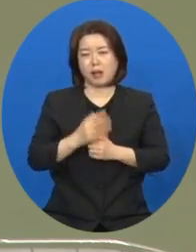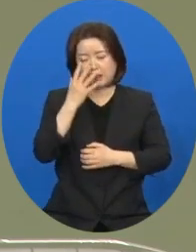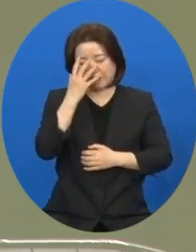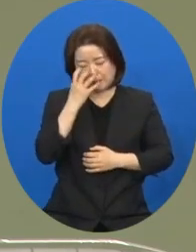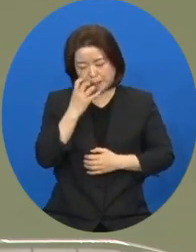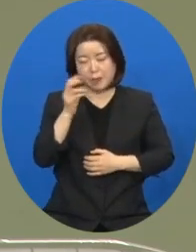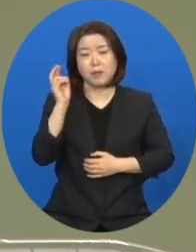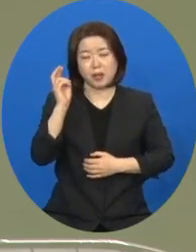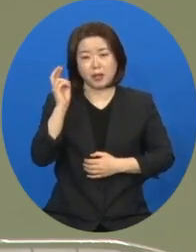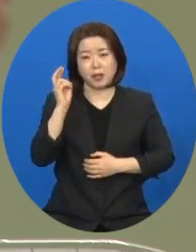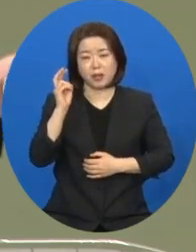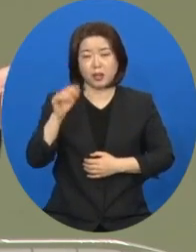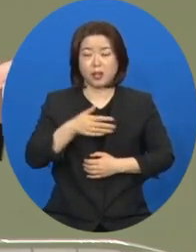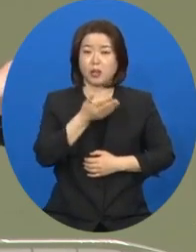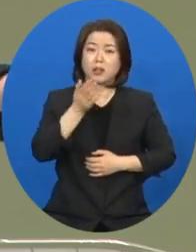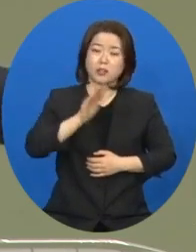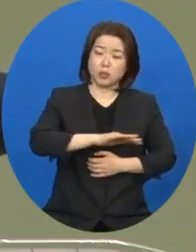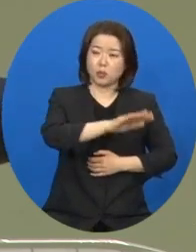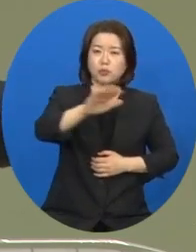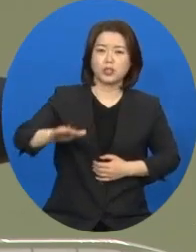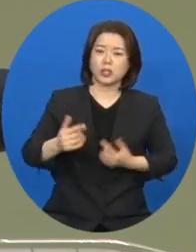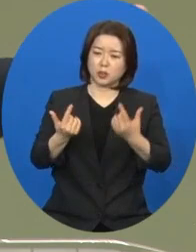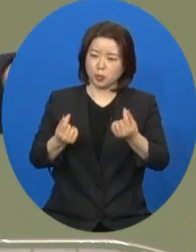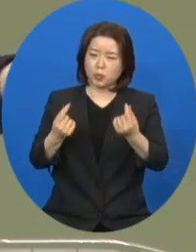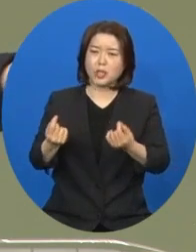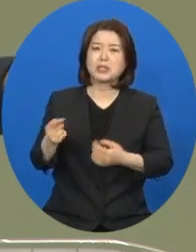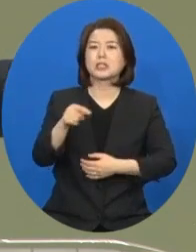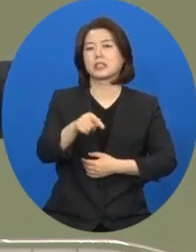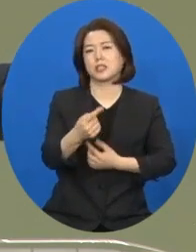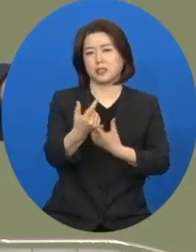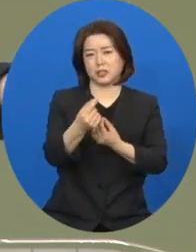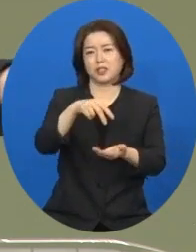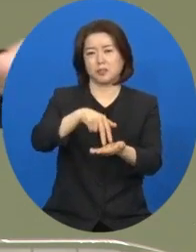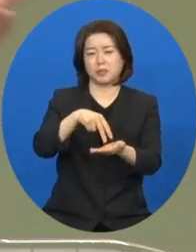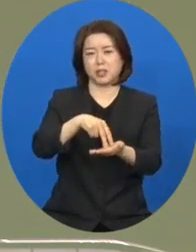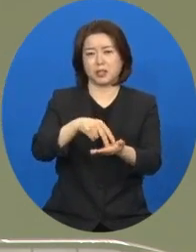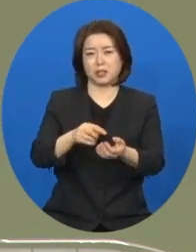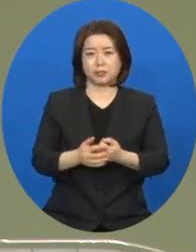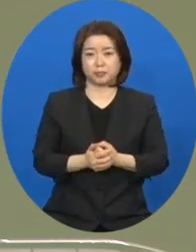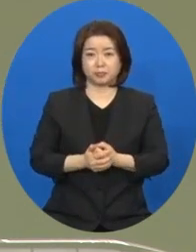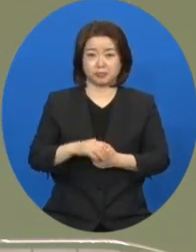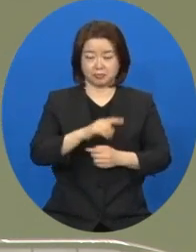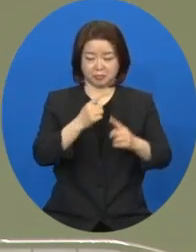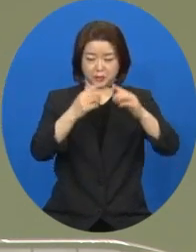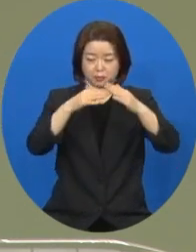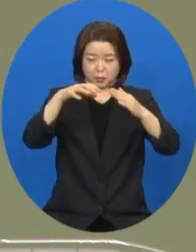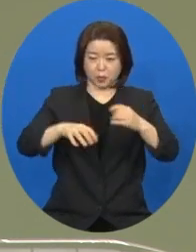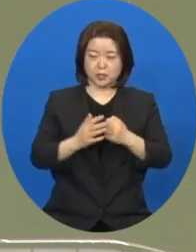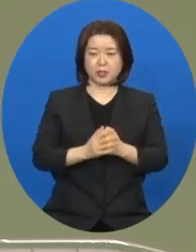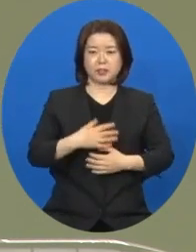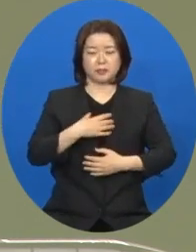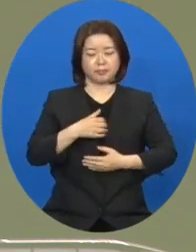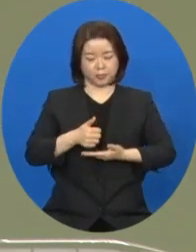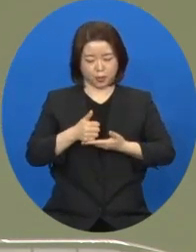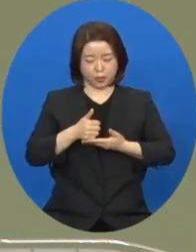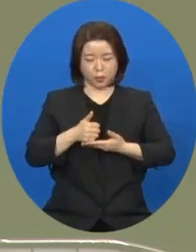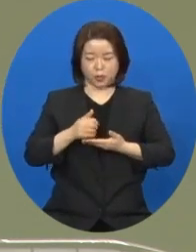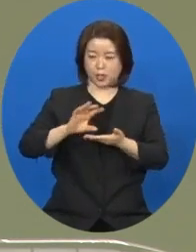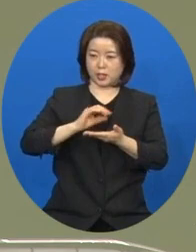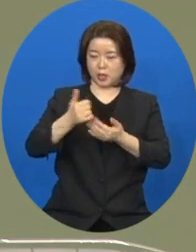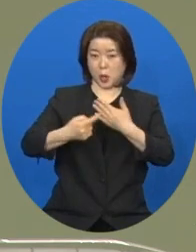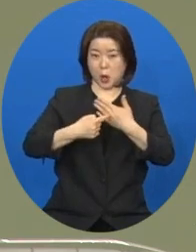일이에요. 교회에서 이렇게 예배를 드리는 아주 경건한 그리스도인들도 똑같아요.